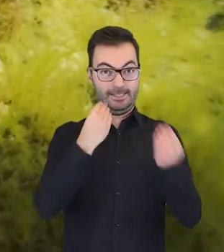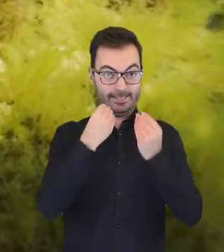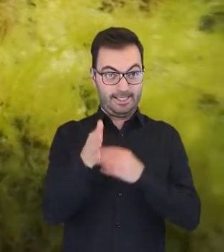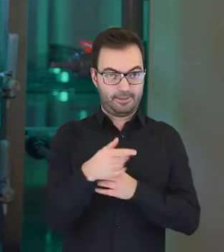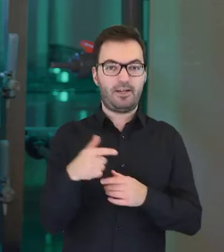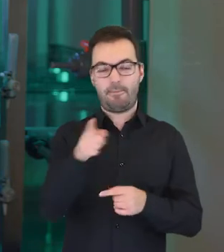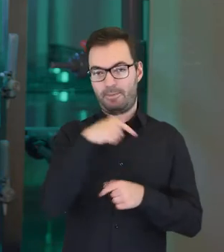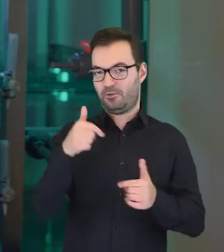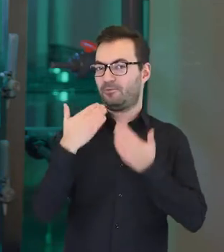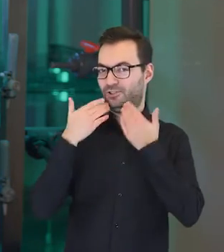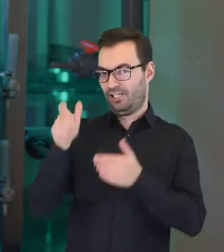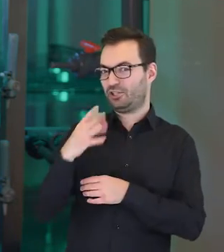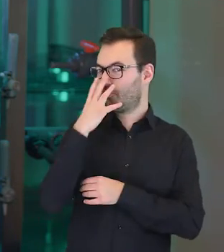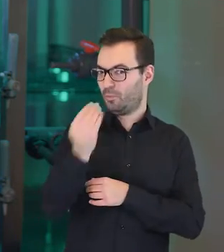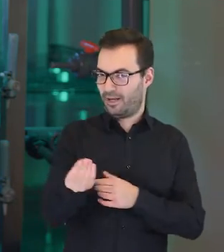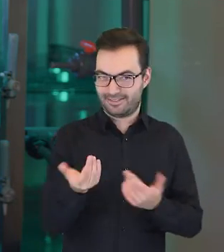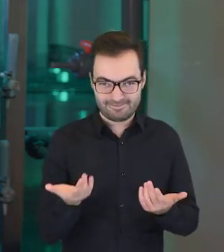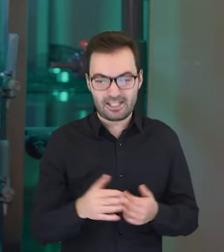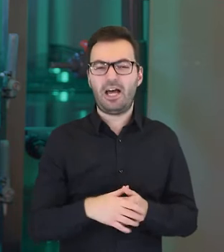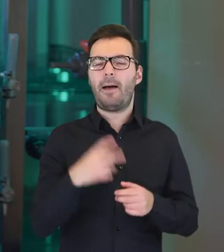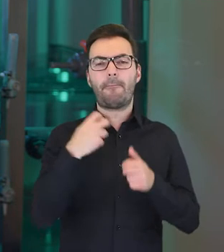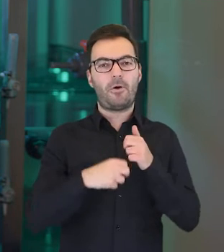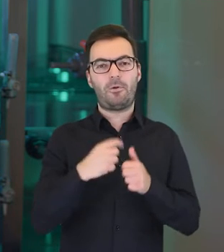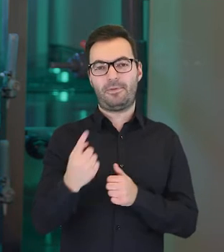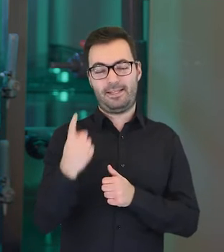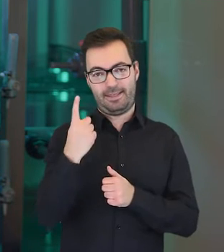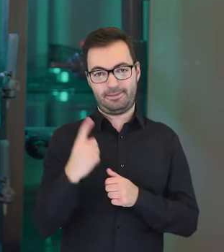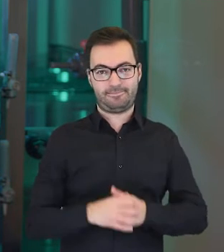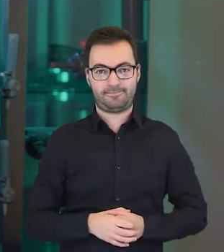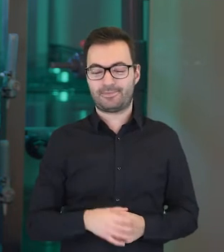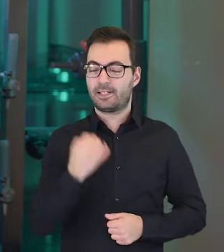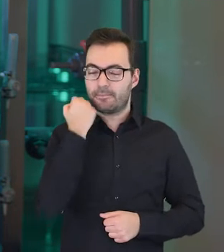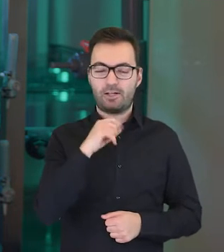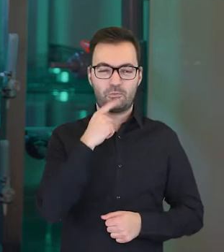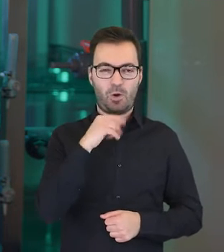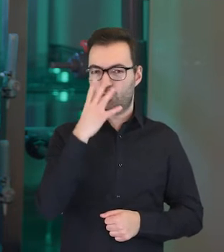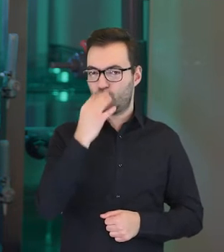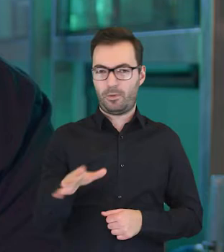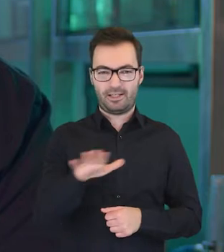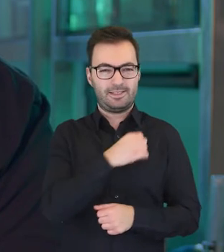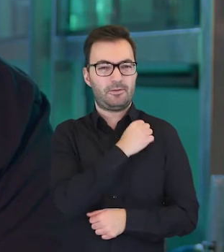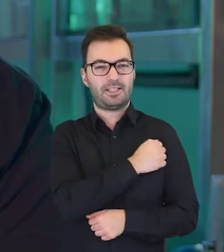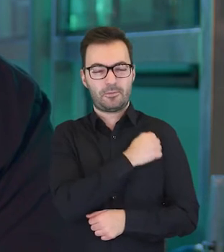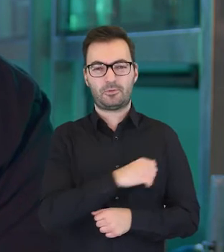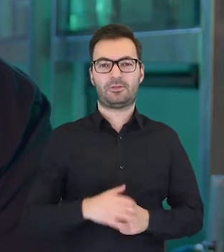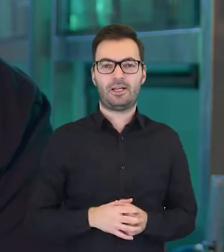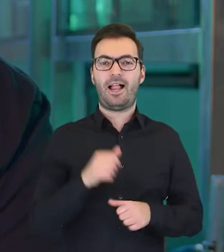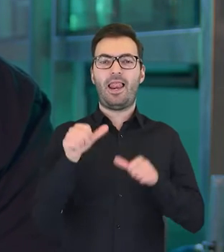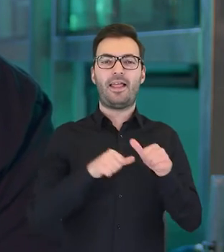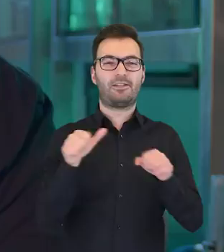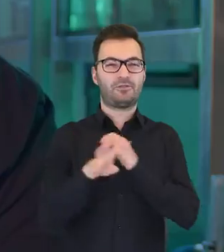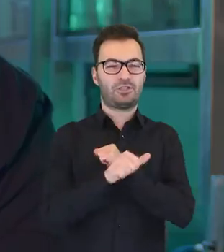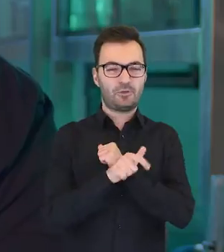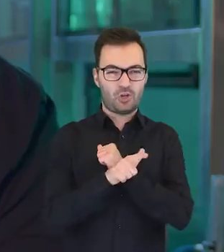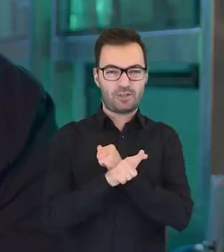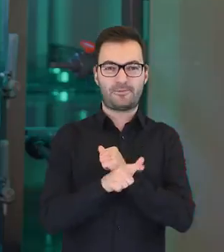odżywia tymi rybami, możemy mu podziękować. Problem ze szczupakiem w Zatoce Puckiej jest taki, że jest go bardzo mało. Niestety w latach 70.